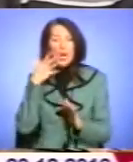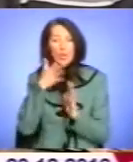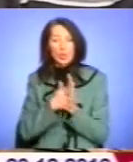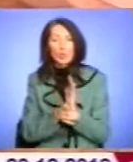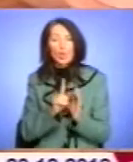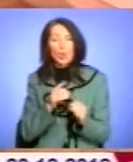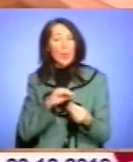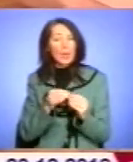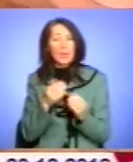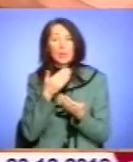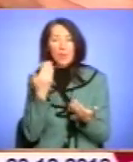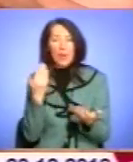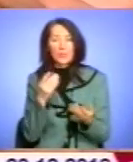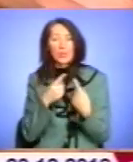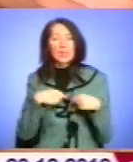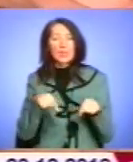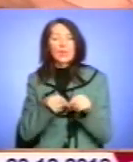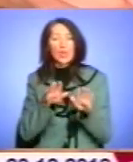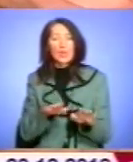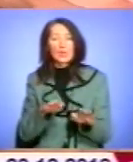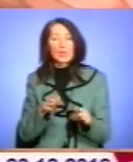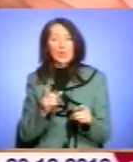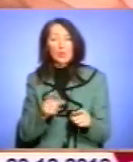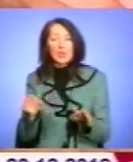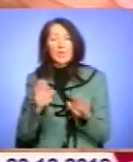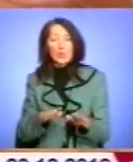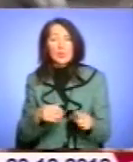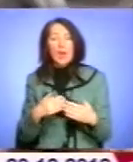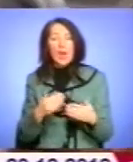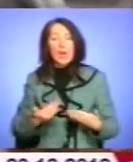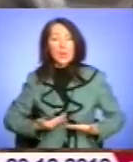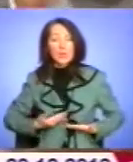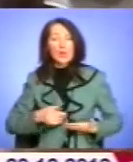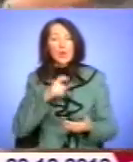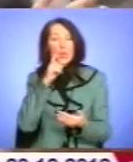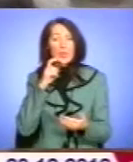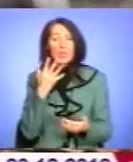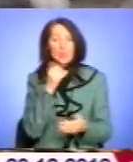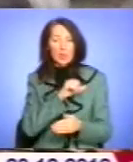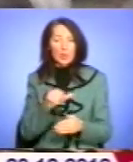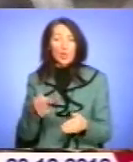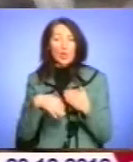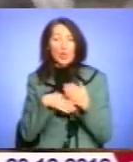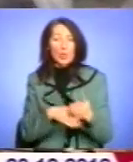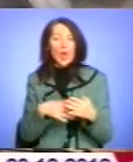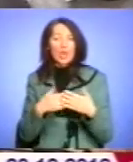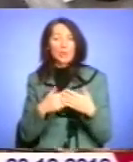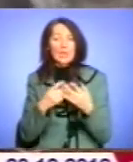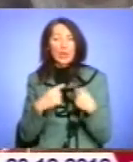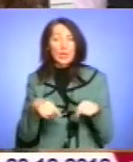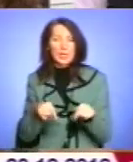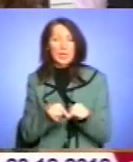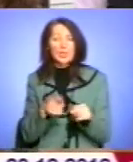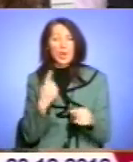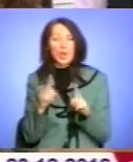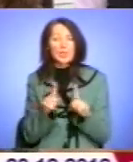проблем немає. Зорганізувати людей на місцях компактного проживання українців за кордоном допомагають громадські організації. Особливо